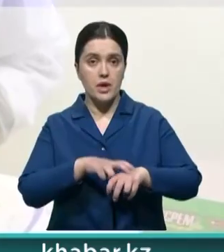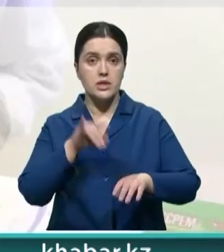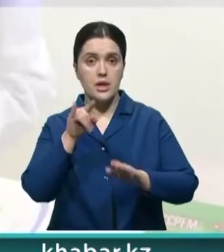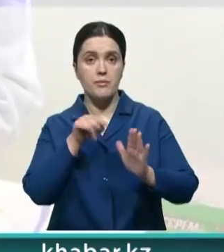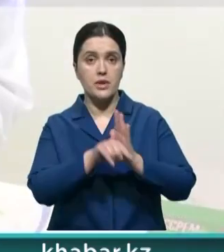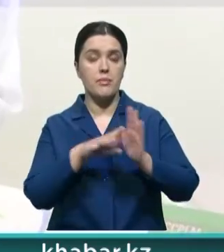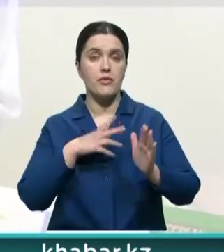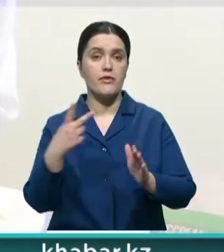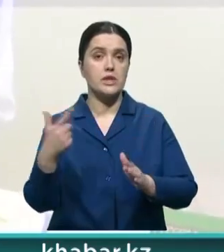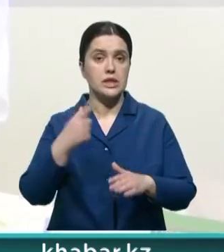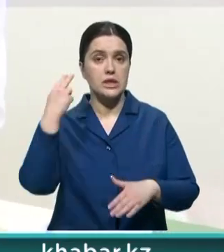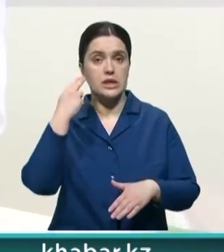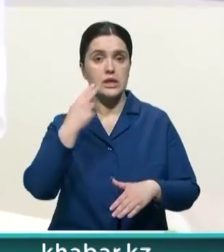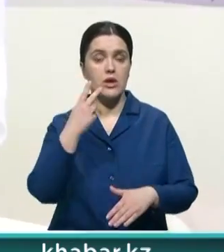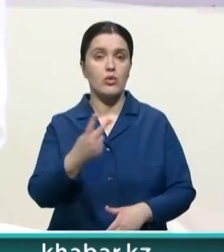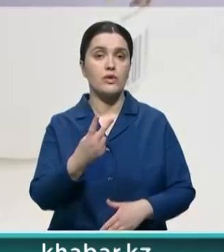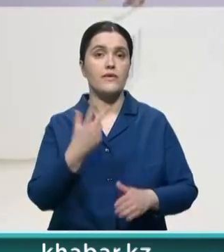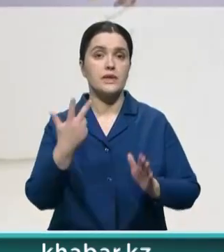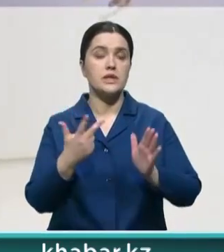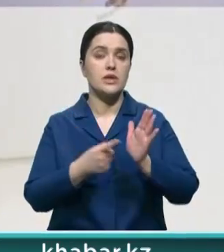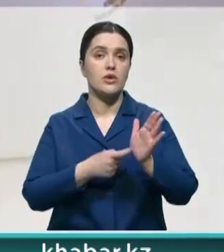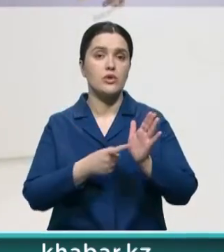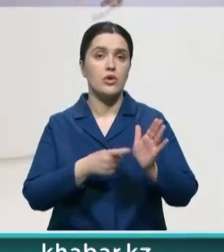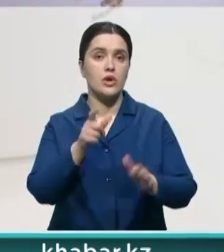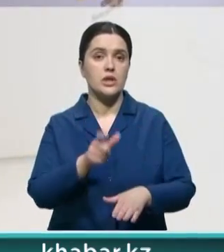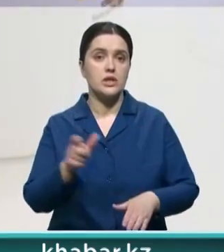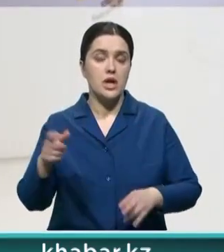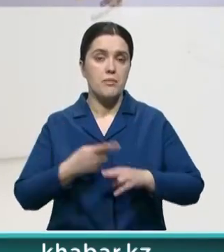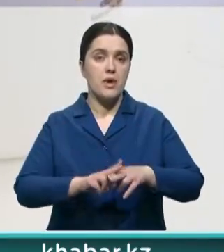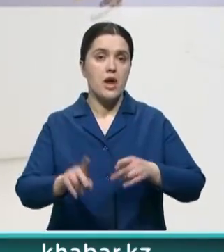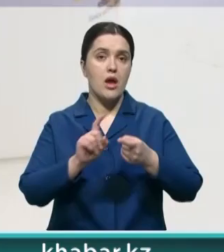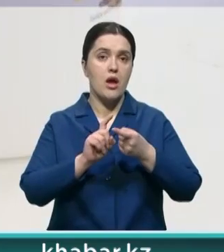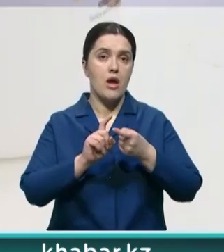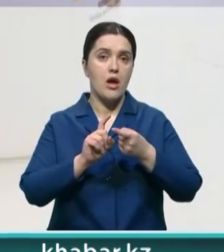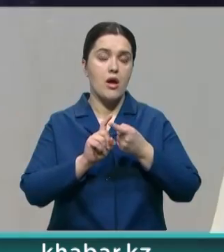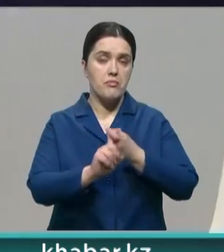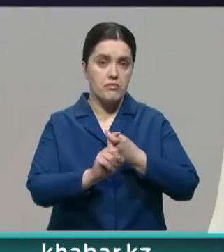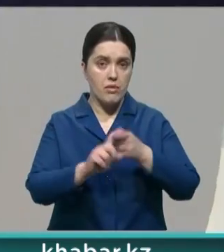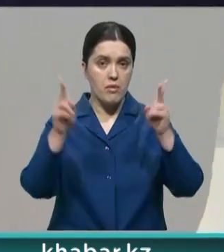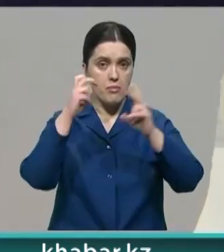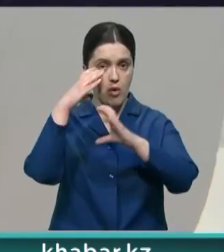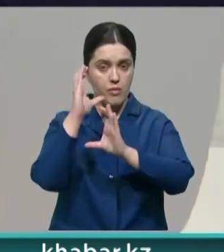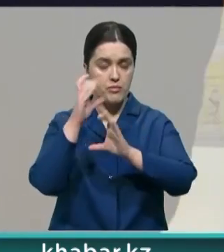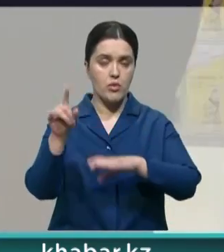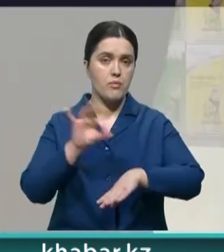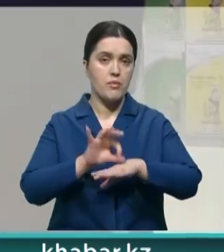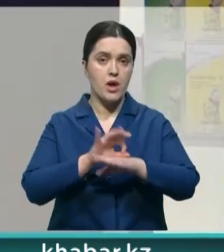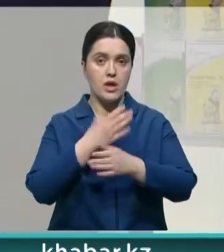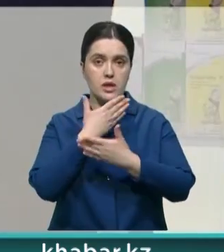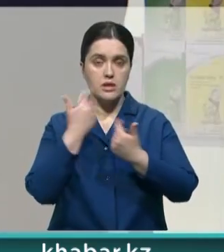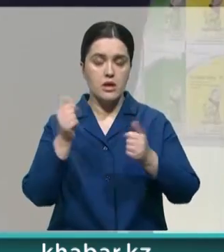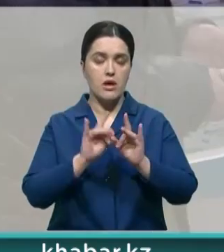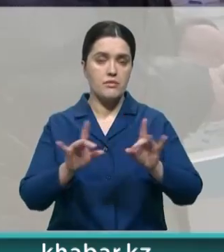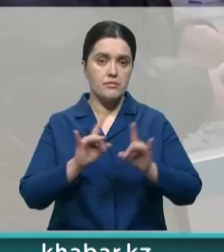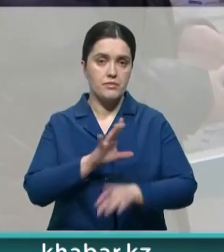самолета находились два гражданина КНР. У 23 карагандинцев результаты на вирус оказались отрицательными,